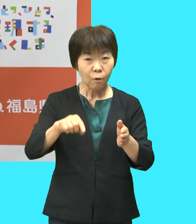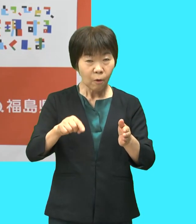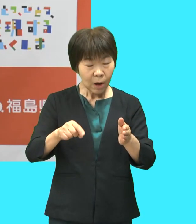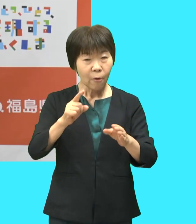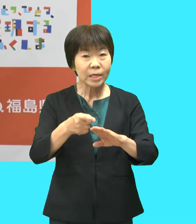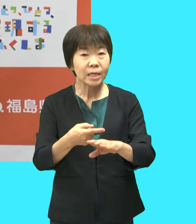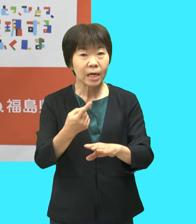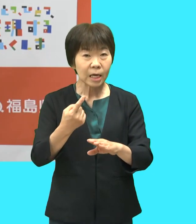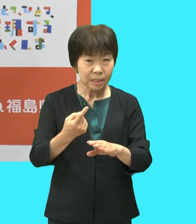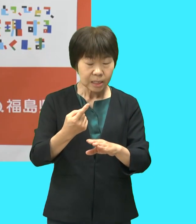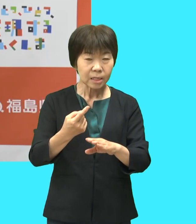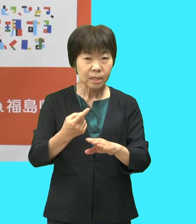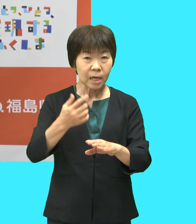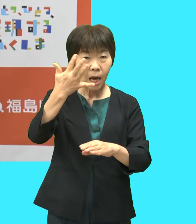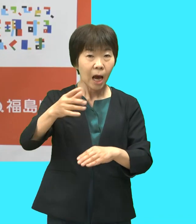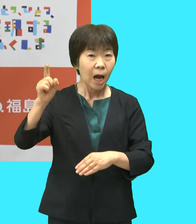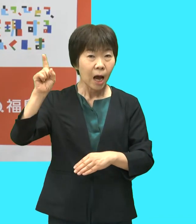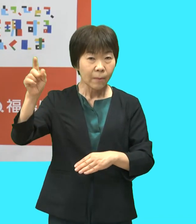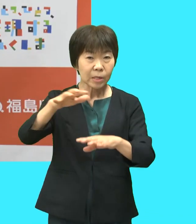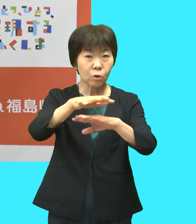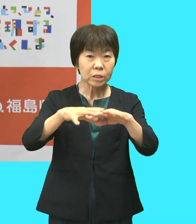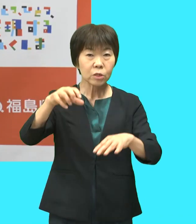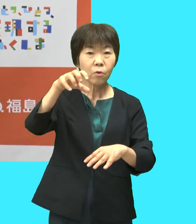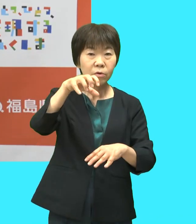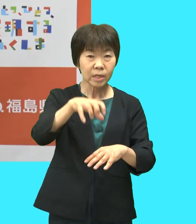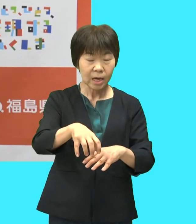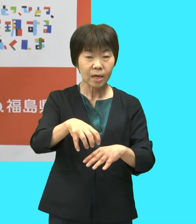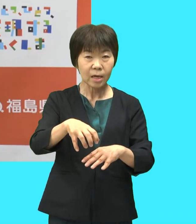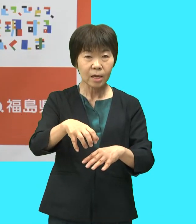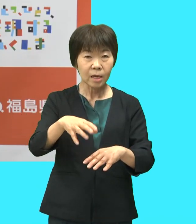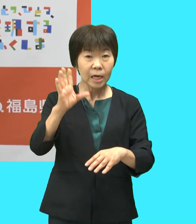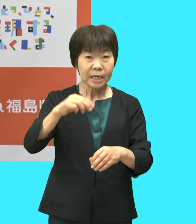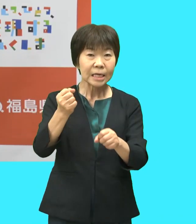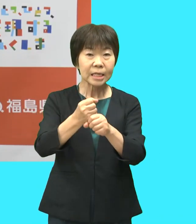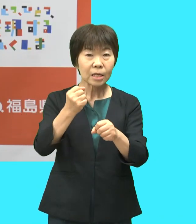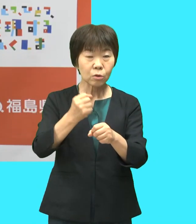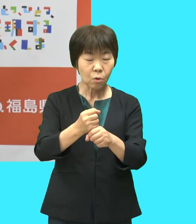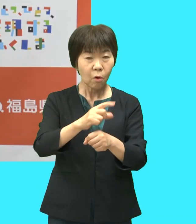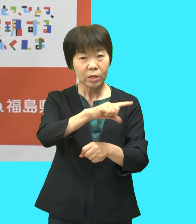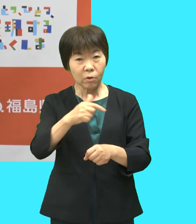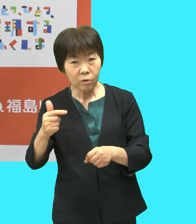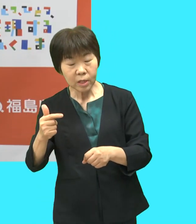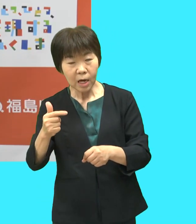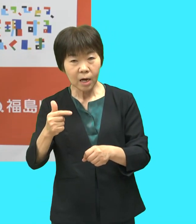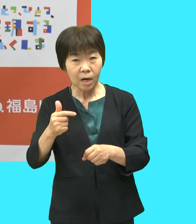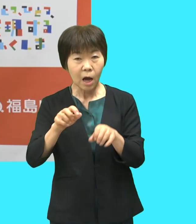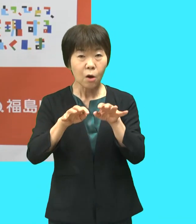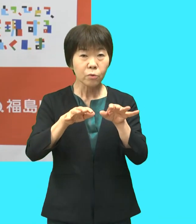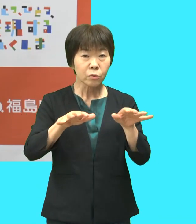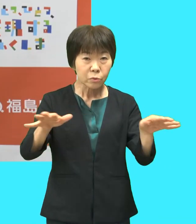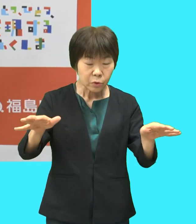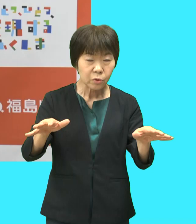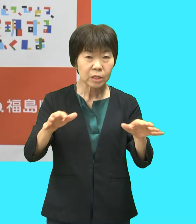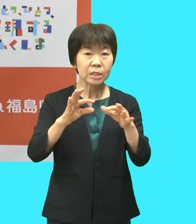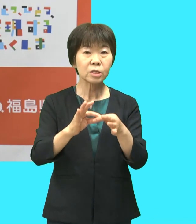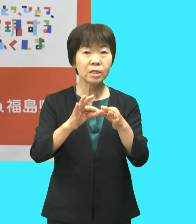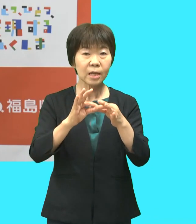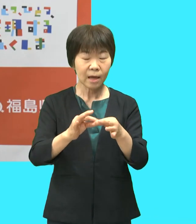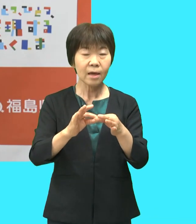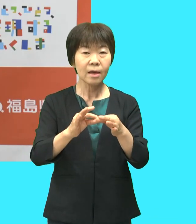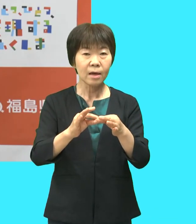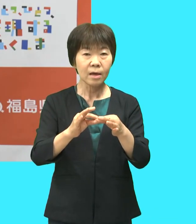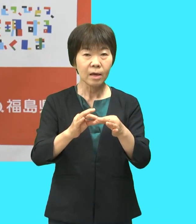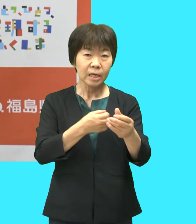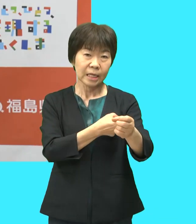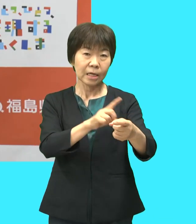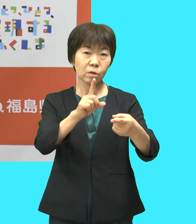ず米国市場における福島県産のこういろいろな普及展開についてぜひ積